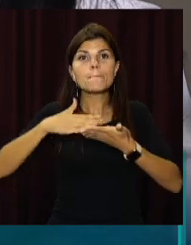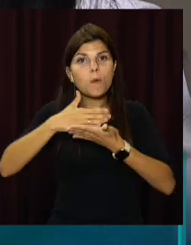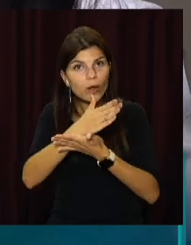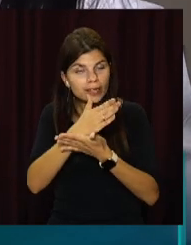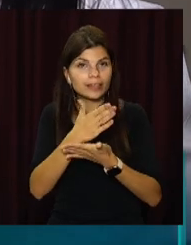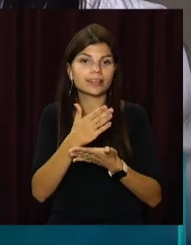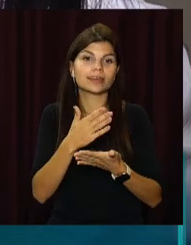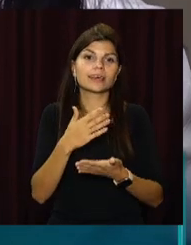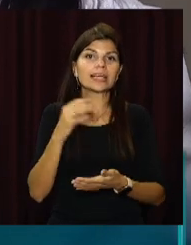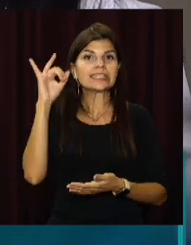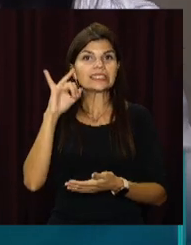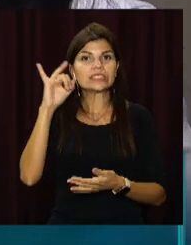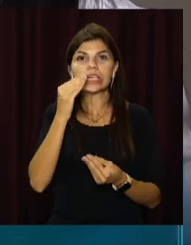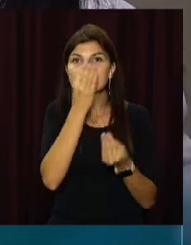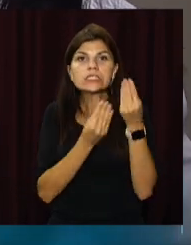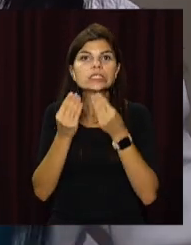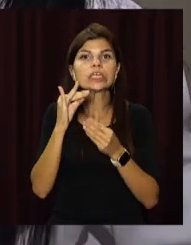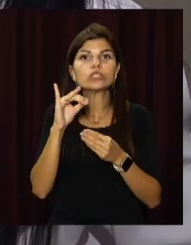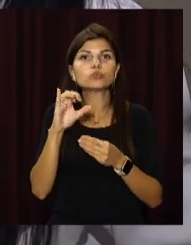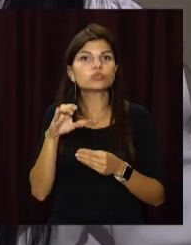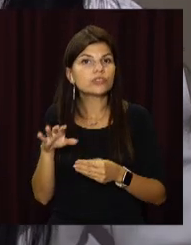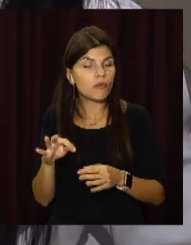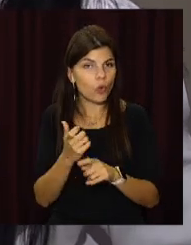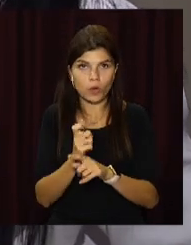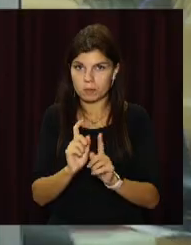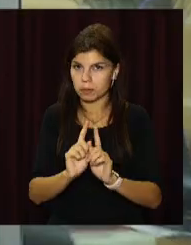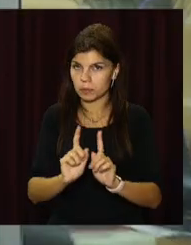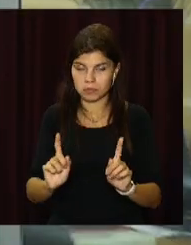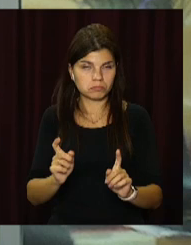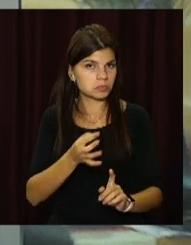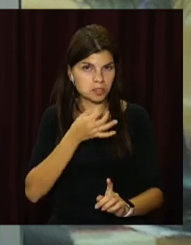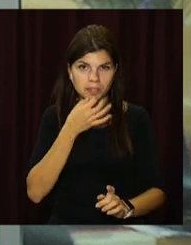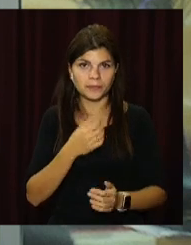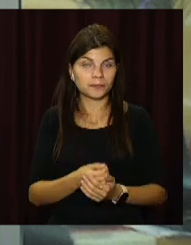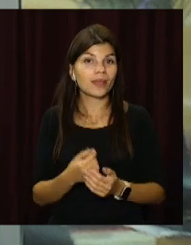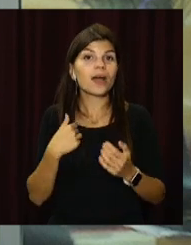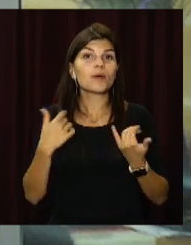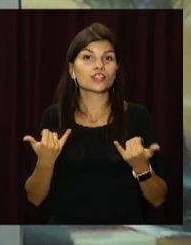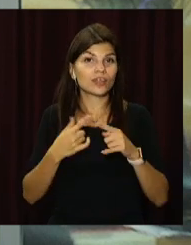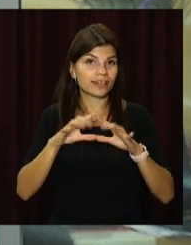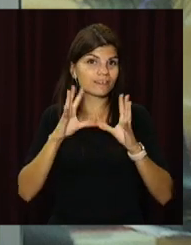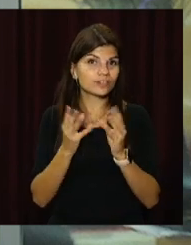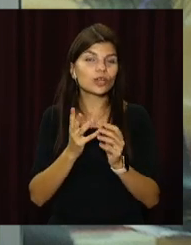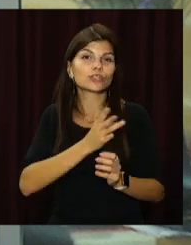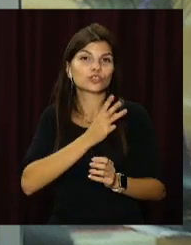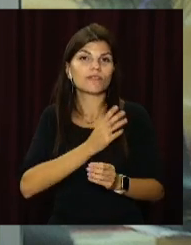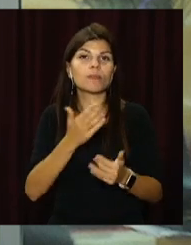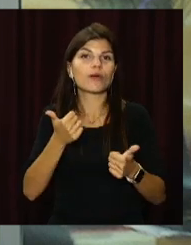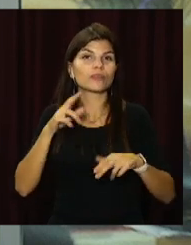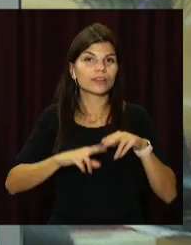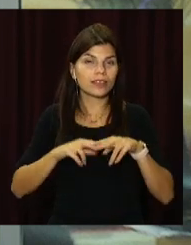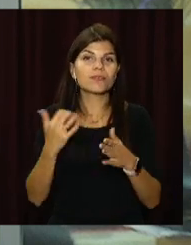політики, жінки-іскусства. Тому дуже різнообразний спектр. На цьому у мене все. Бажаю вам гарного настрою